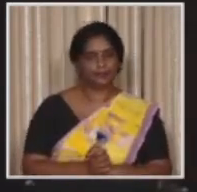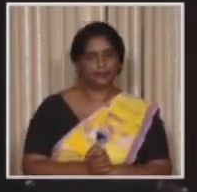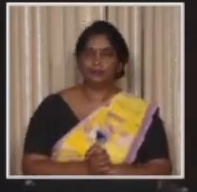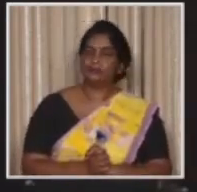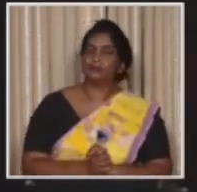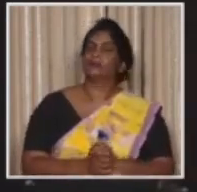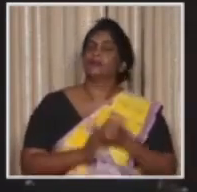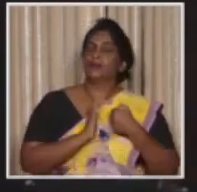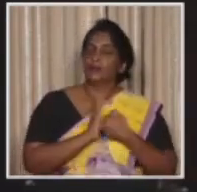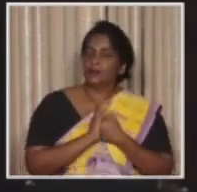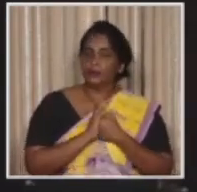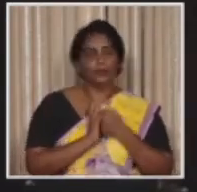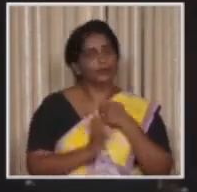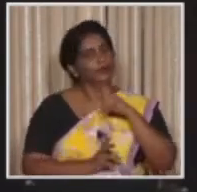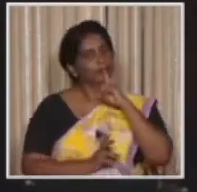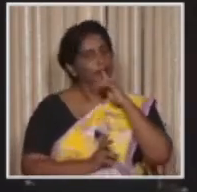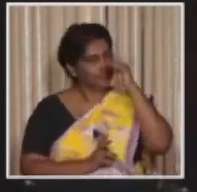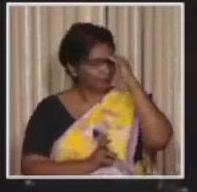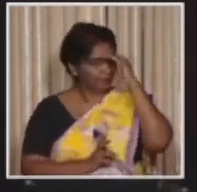ගරු කතානායකතුමනි